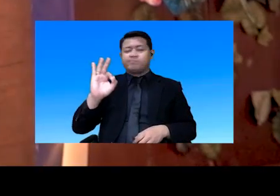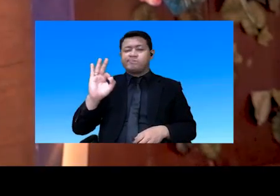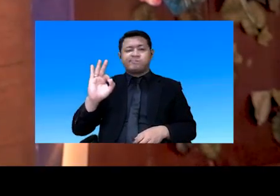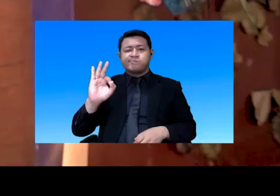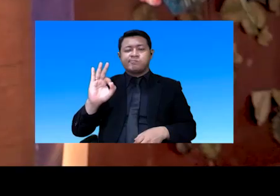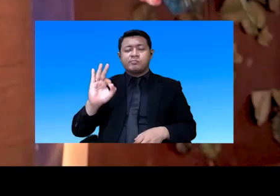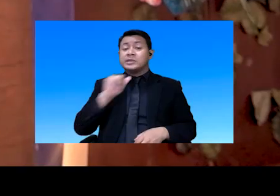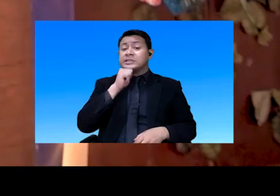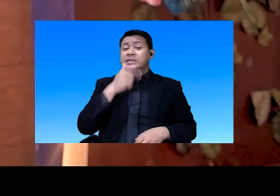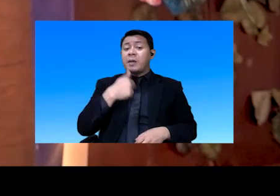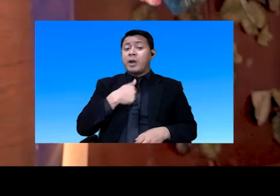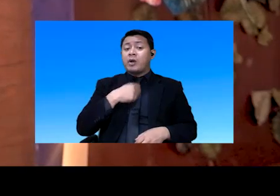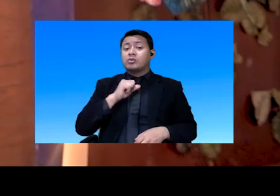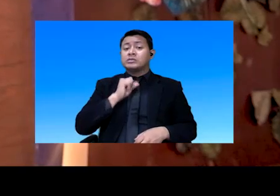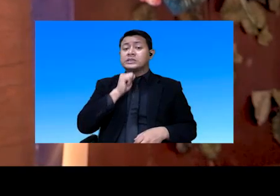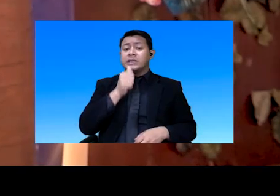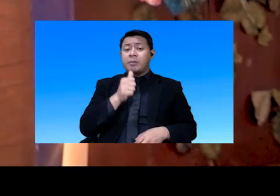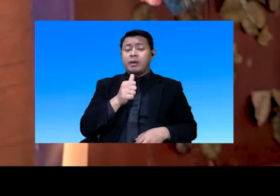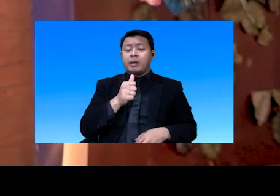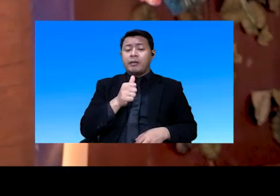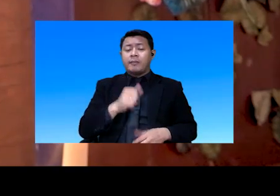Siapakah aku ini, Tuhan?